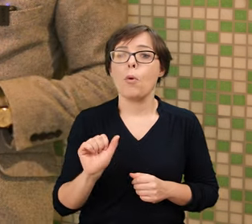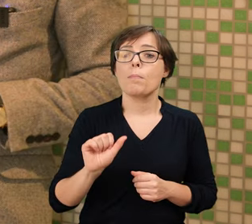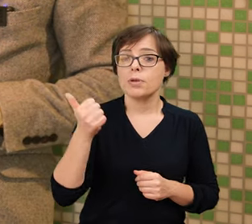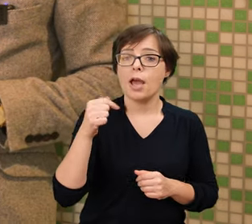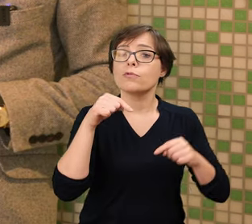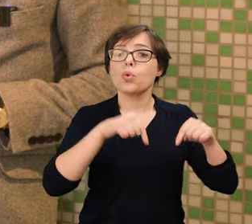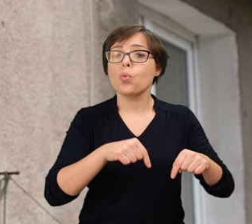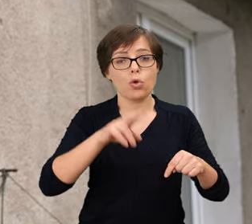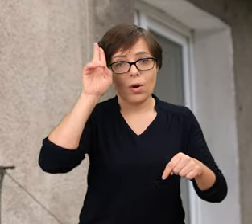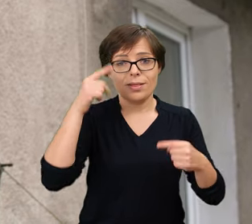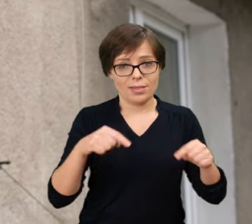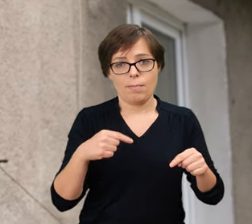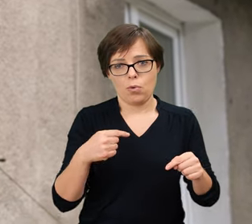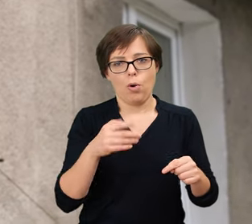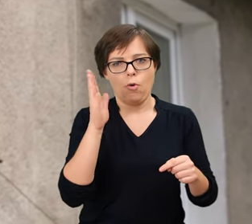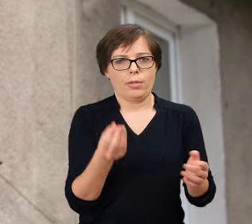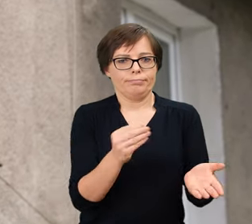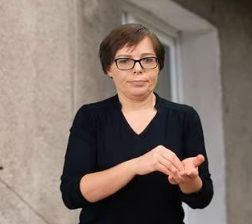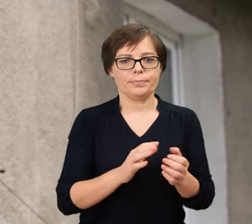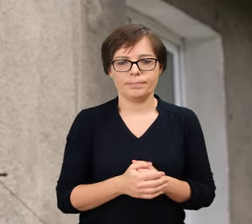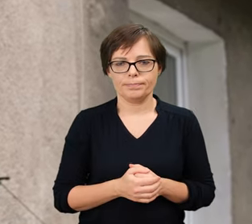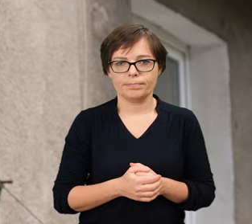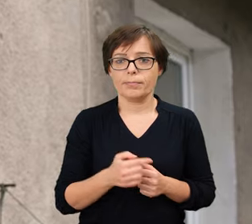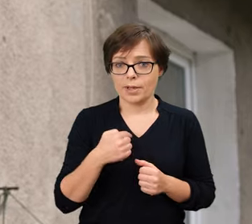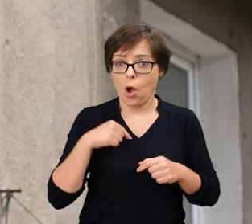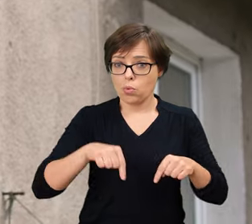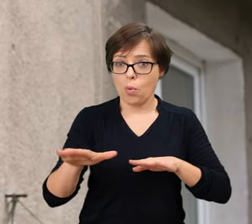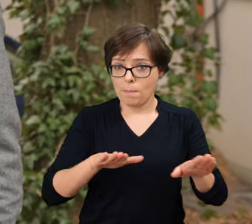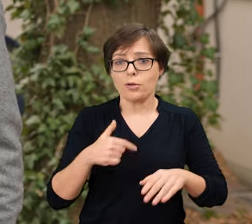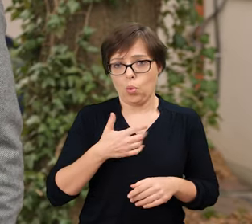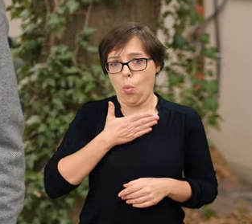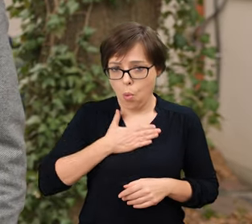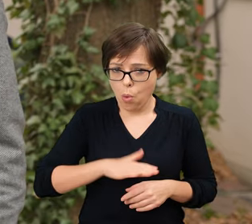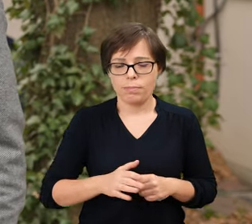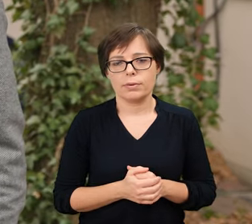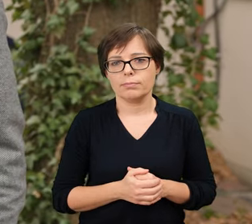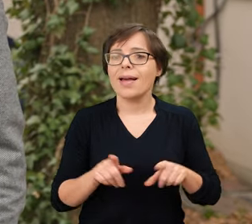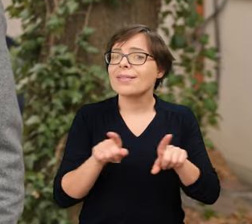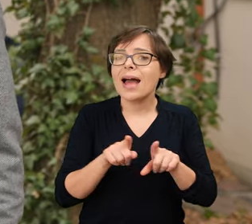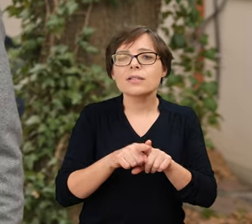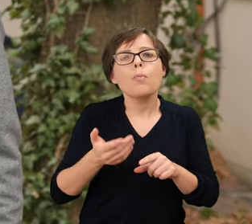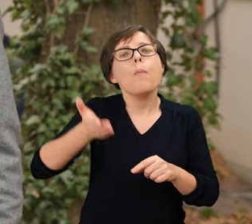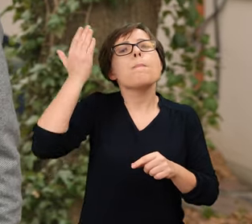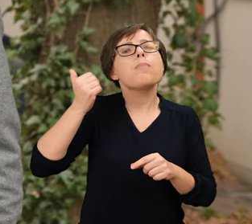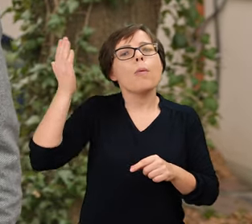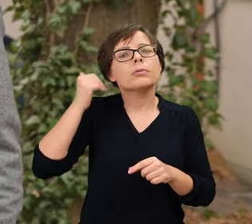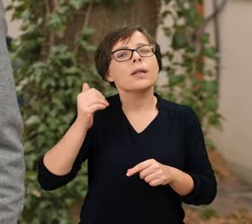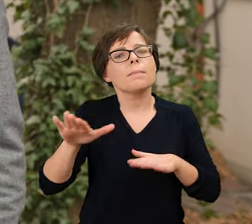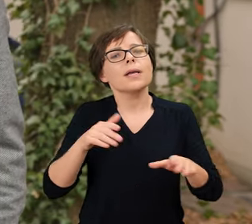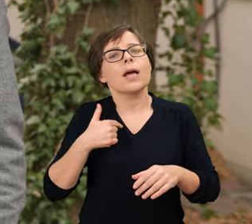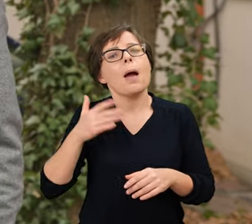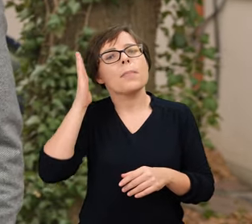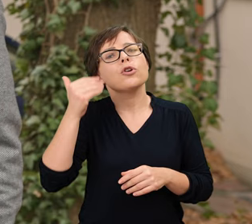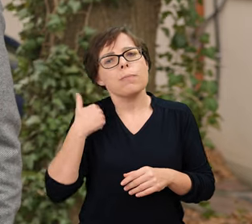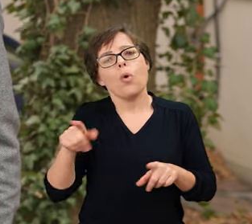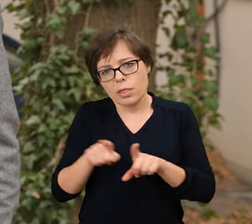tu toalety nie było. Lubię miejsce, w którym mieszkam. Tak samo jak lubiłem poprzednie miejsca, w których mieszkałem i